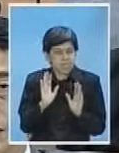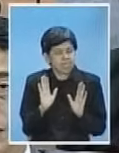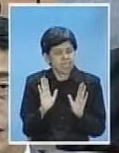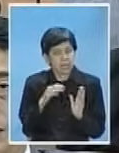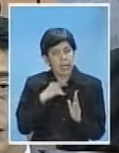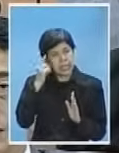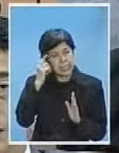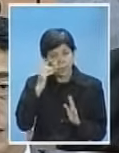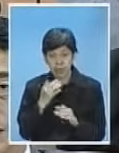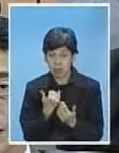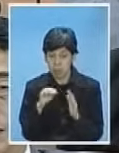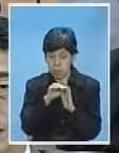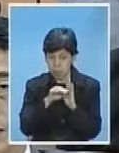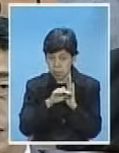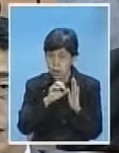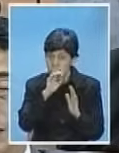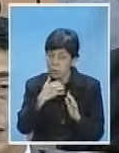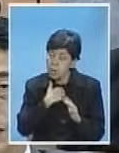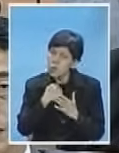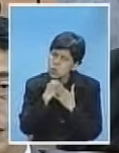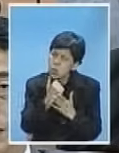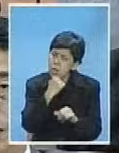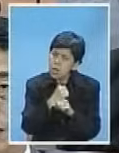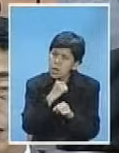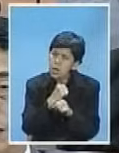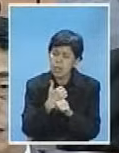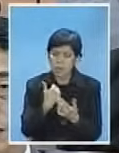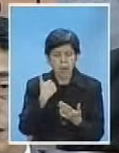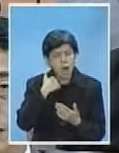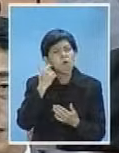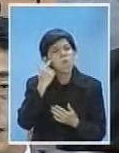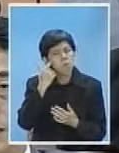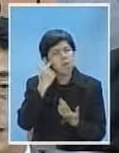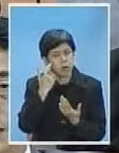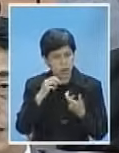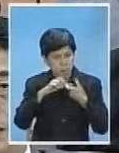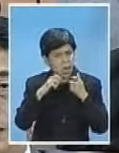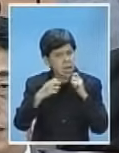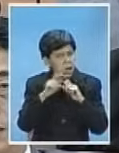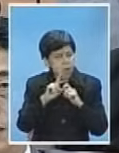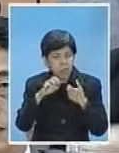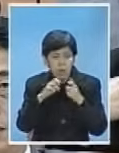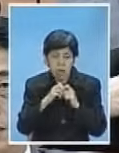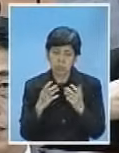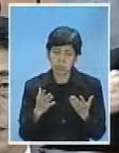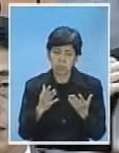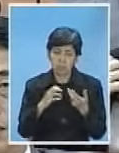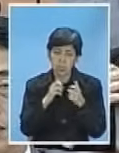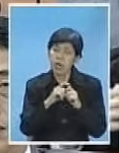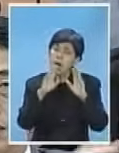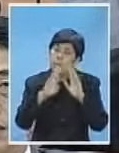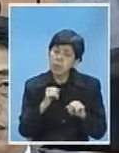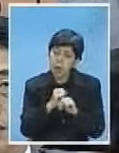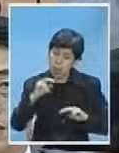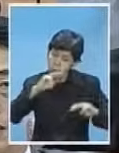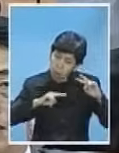ำแต่ว่าข้อเท็จจริงที่จะกราบเรียนอาจจะช่วยทำให้เราเข้าใจว่าเหตุที่มาของปัญหามันไม่ใช่เพราะว่ารูปแบบ